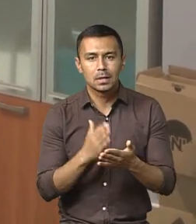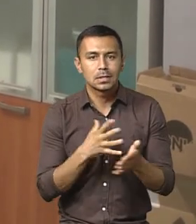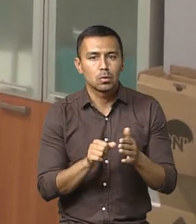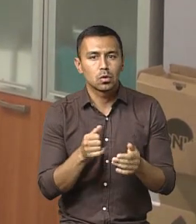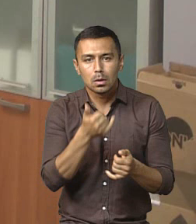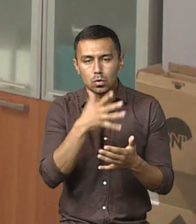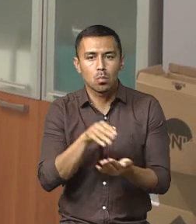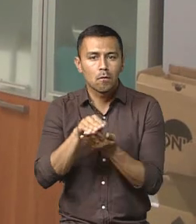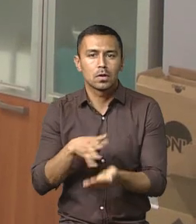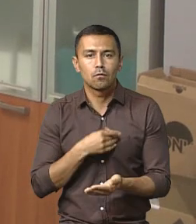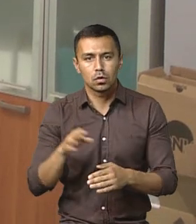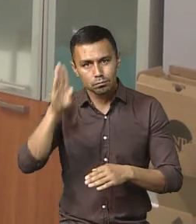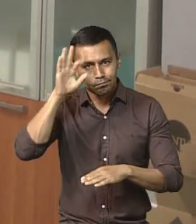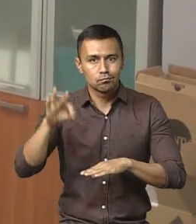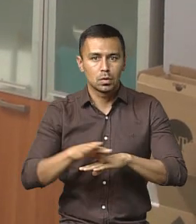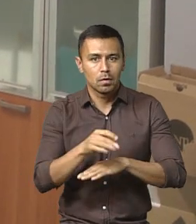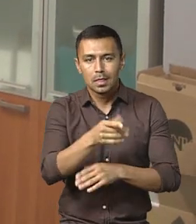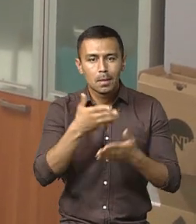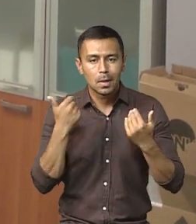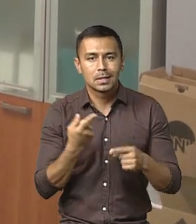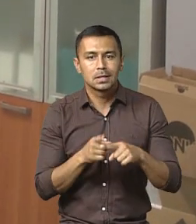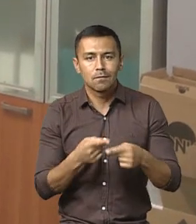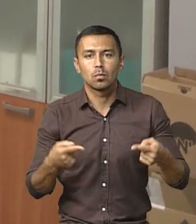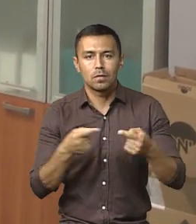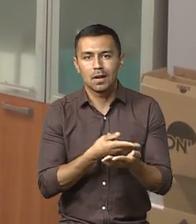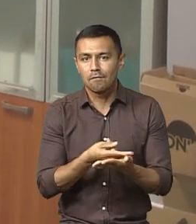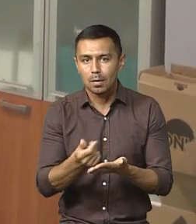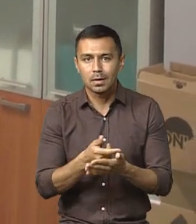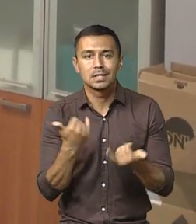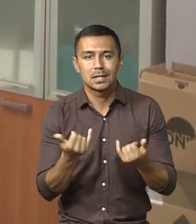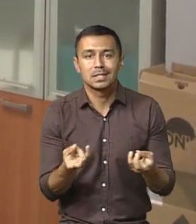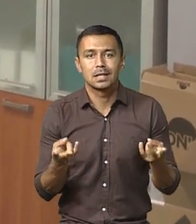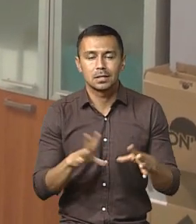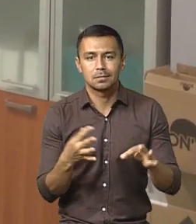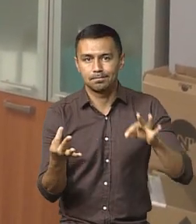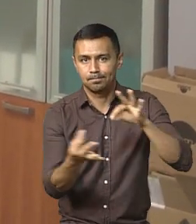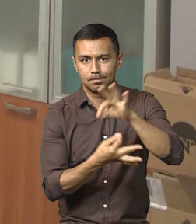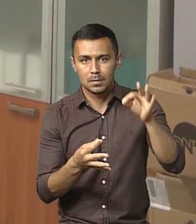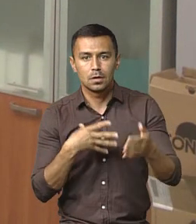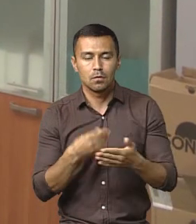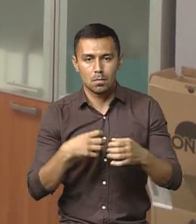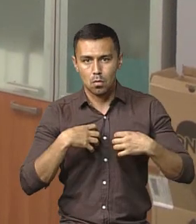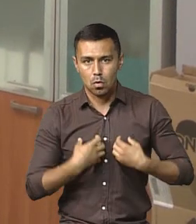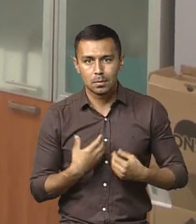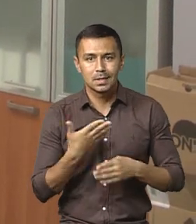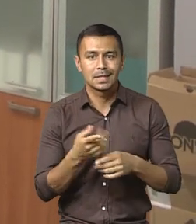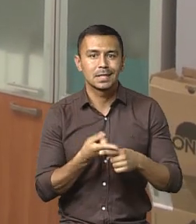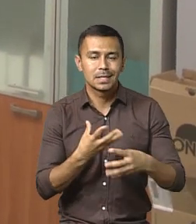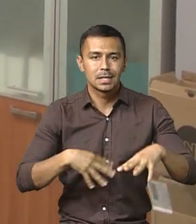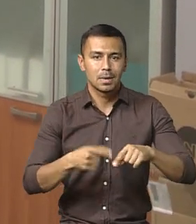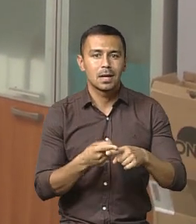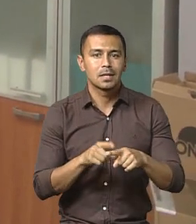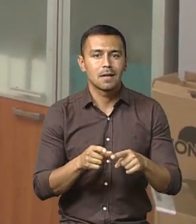можуть поховати своїх чоловіків, вони не мають цих відповідних виплат, і вони зараз залишилися один на один своїм горем. Частина цих сімей – це